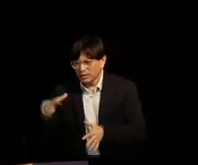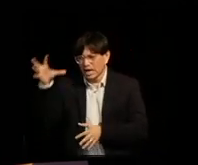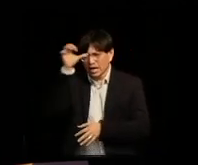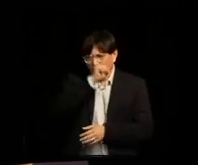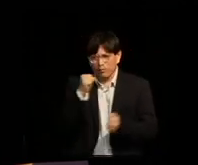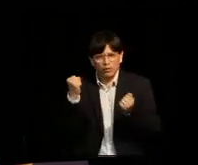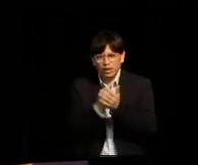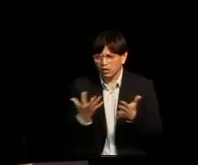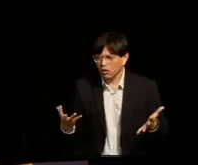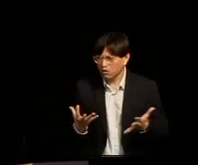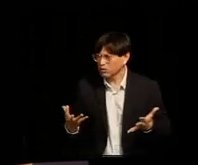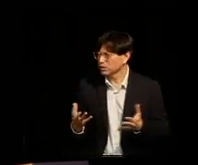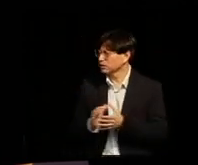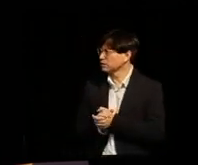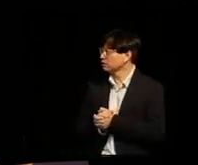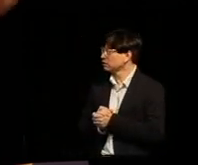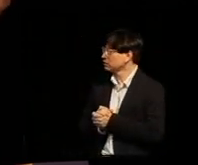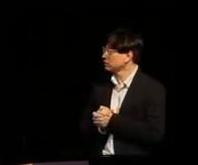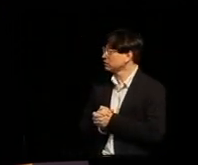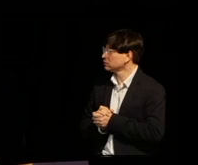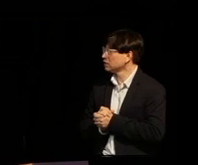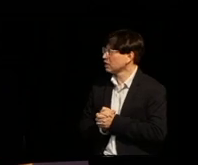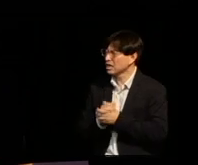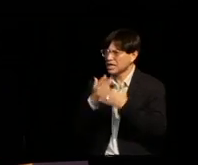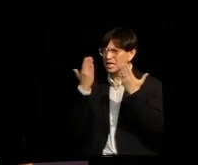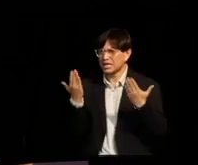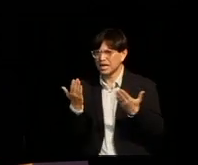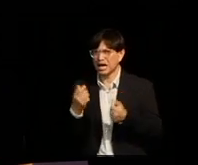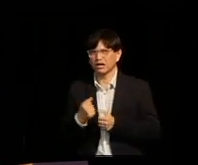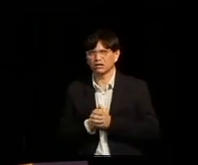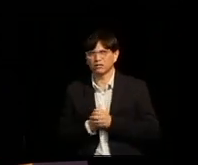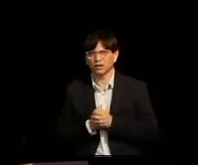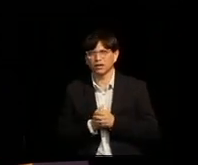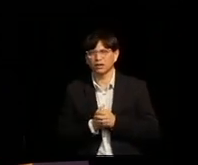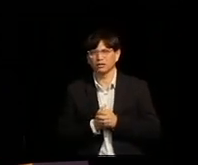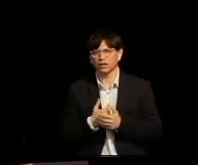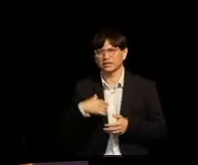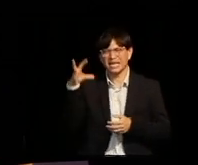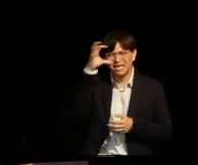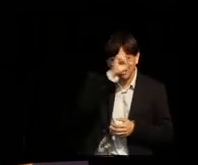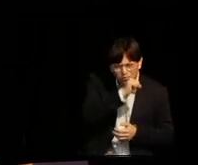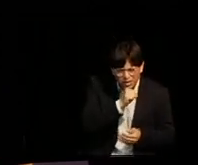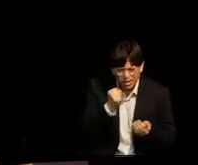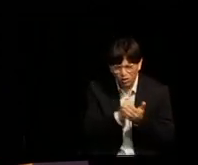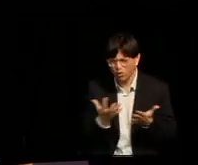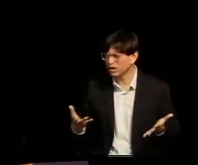c'è da capire qualcosa e quindi chiaramente se io imposto la questione così che c'è da capire qualcosa